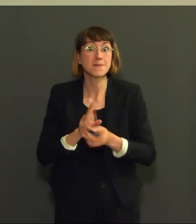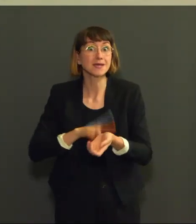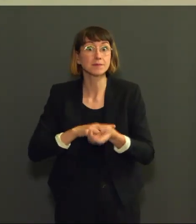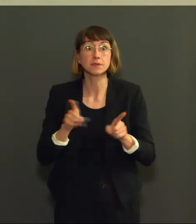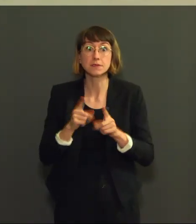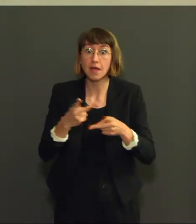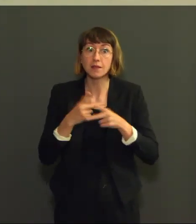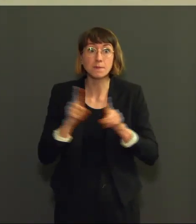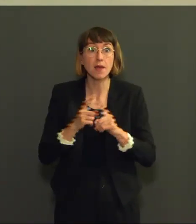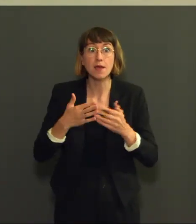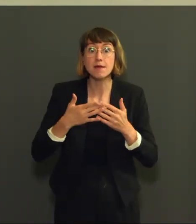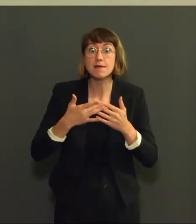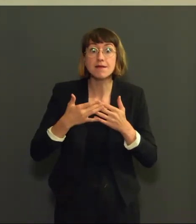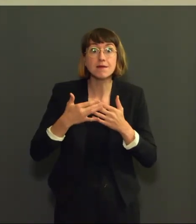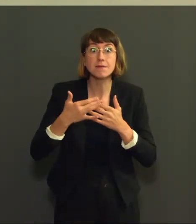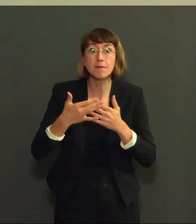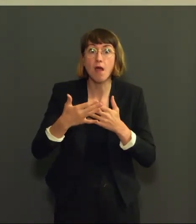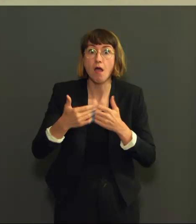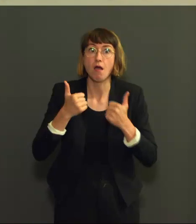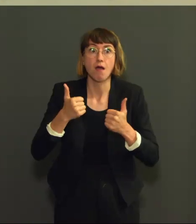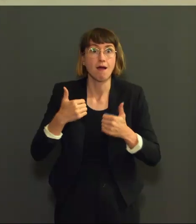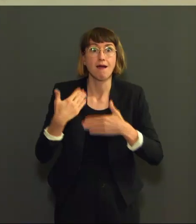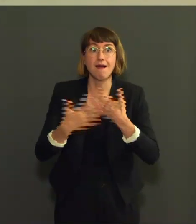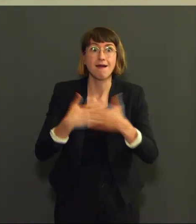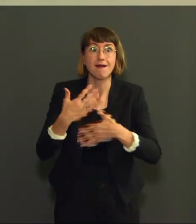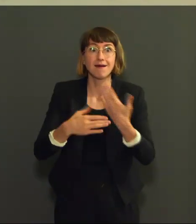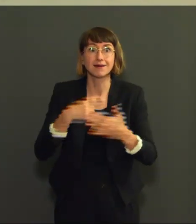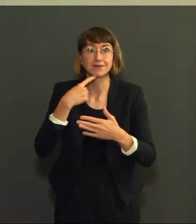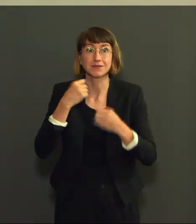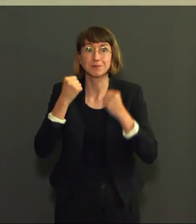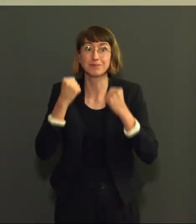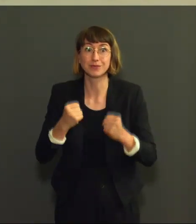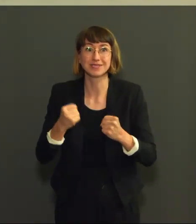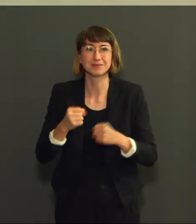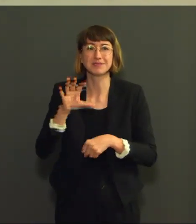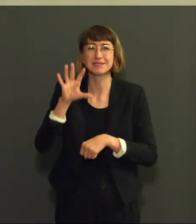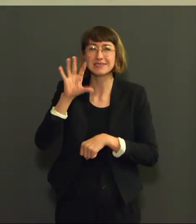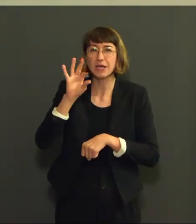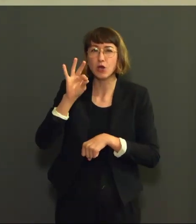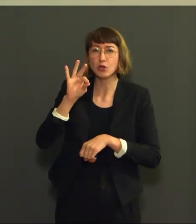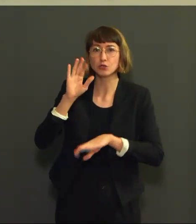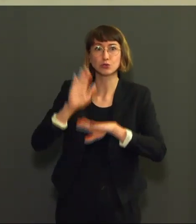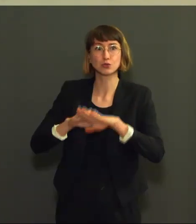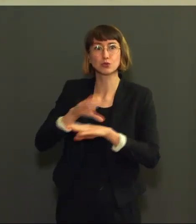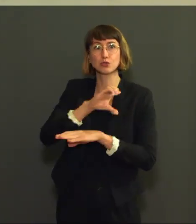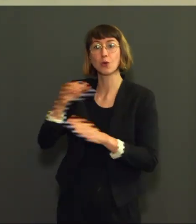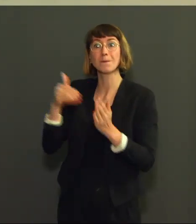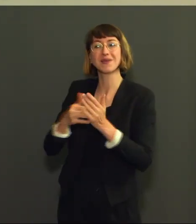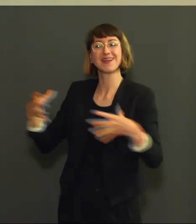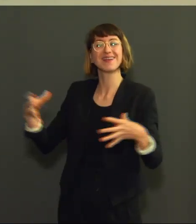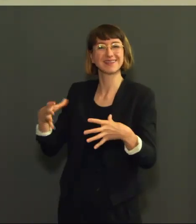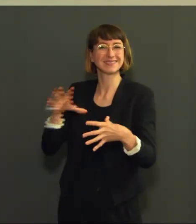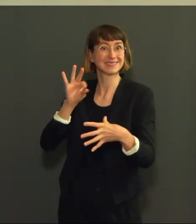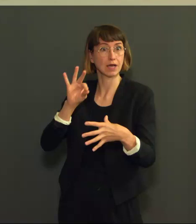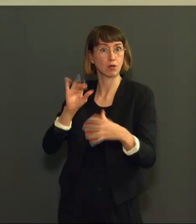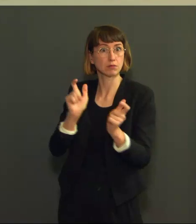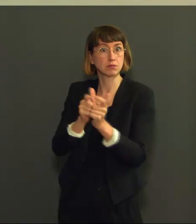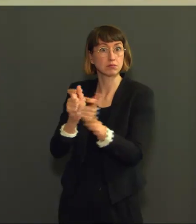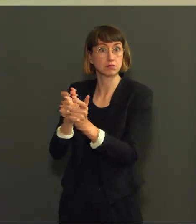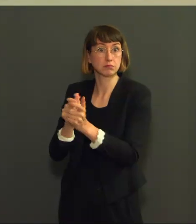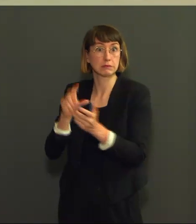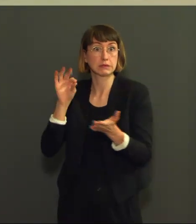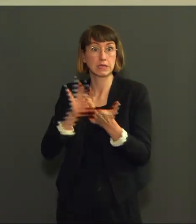une incidence inférieure à 50 cas pour 100 000 habitants d'ici le 29 juin, donc avant la fin du mois de juin.